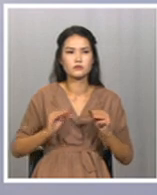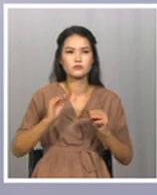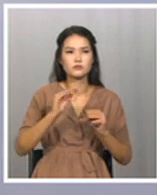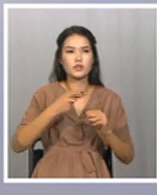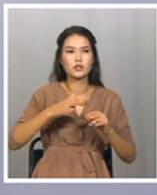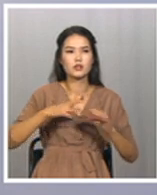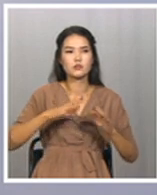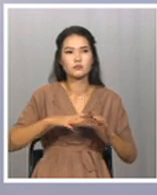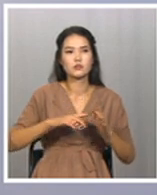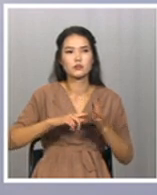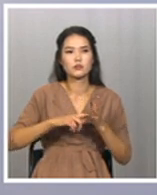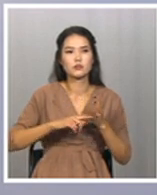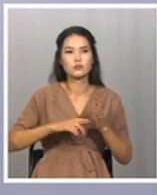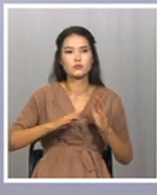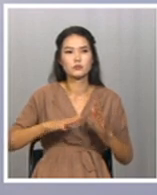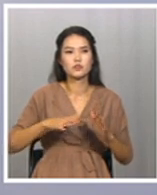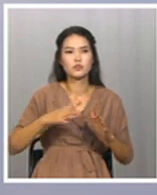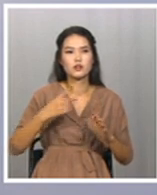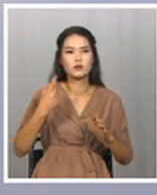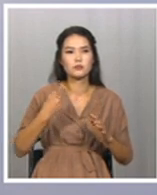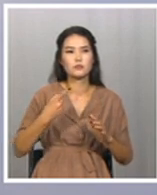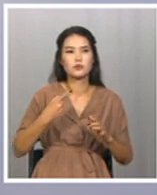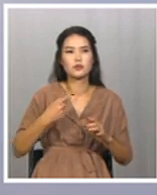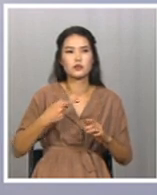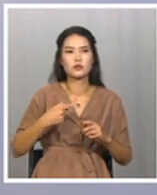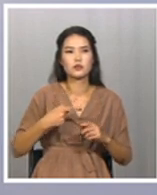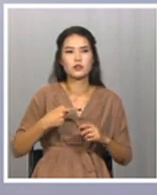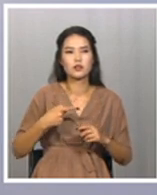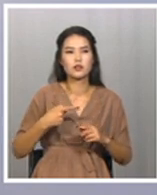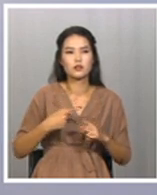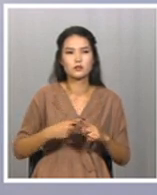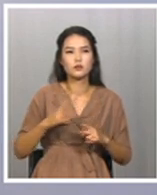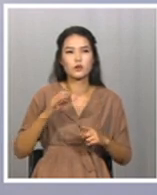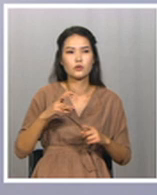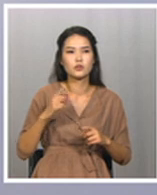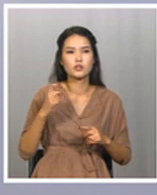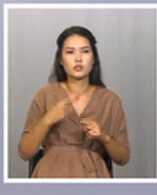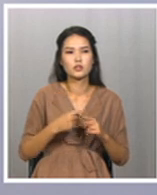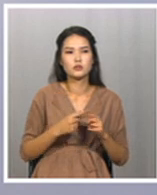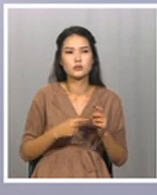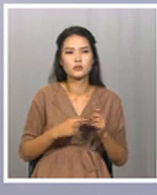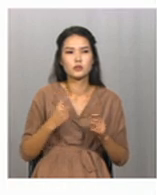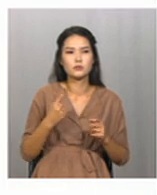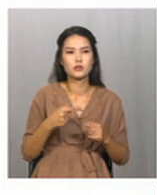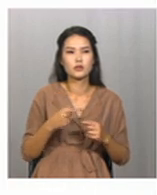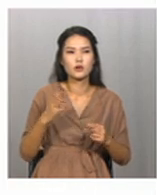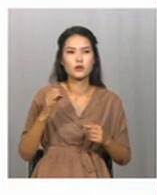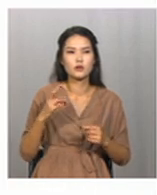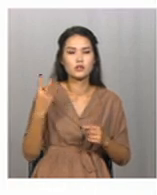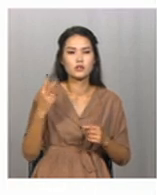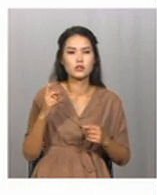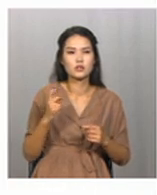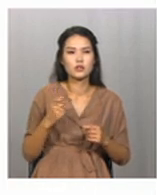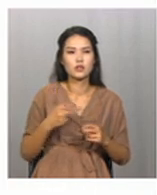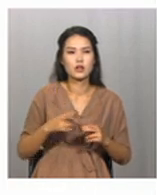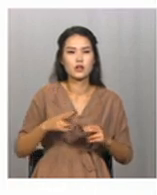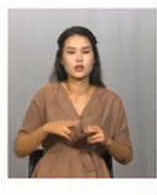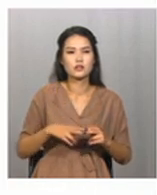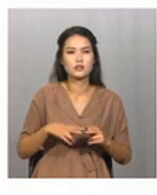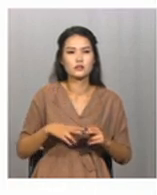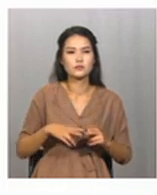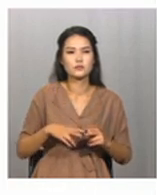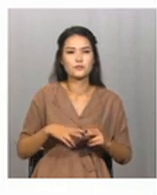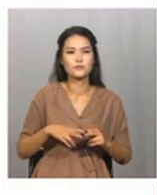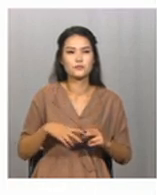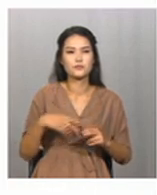x-тің орнына 1 азайту косинус квадрат x-ті жазамыз. Ары қарай, бөлшектің бөлімінде